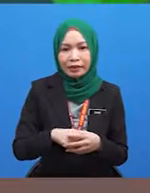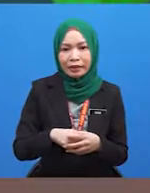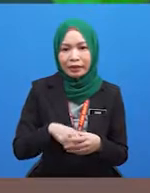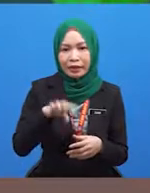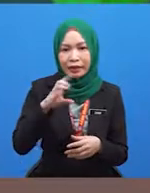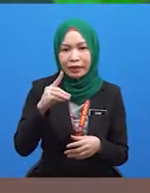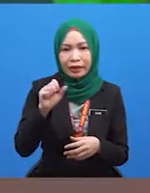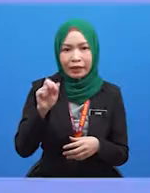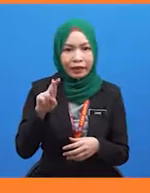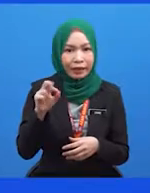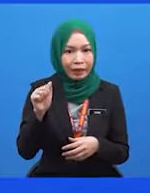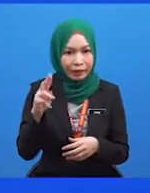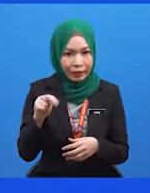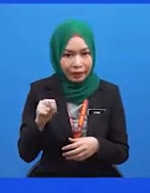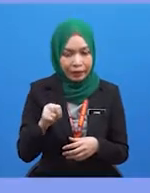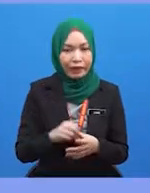idea perniagaan?